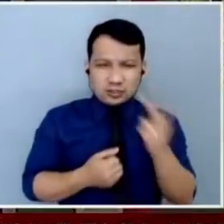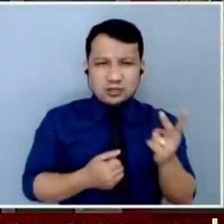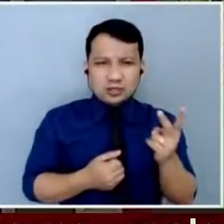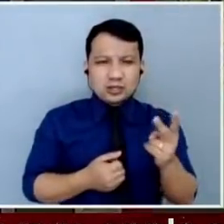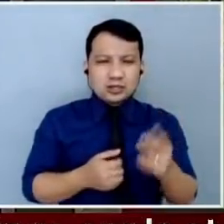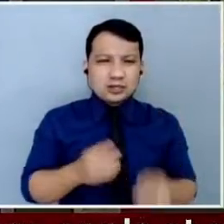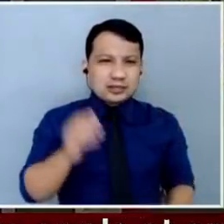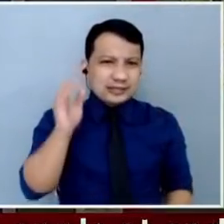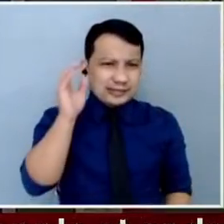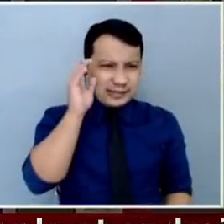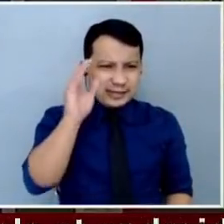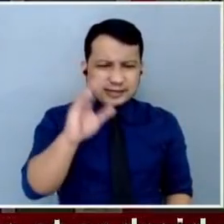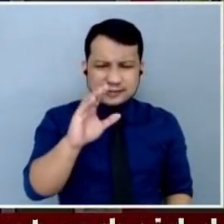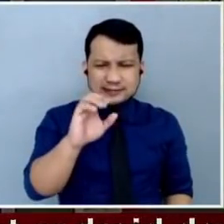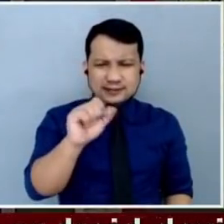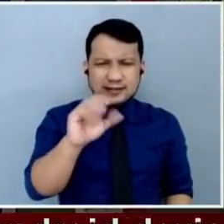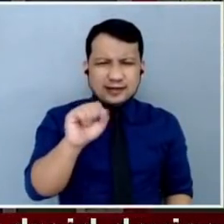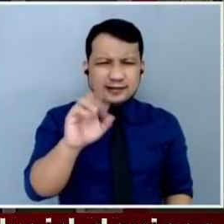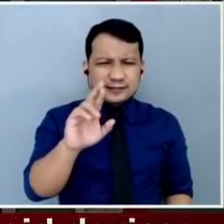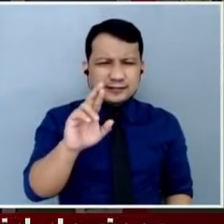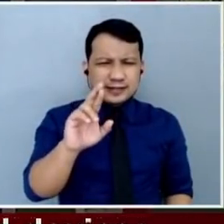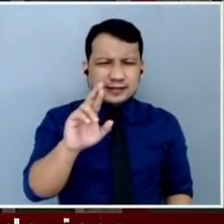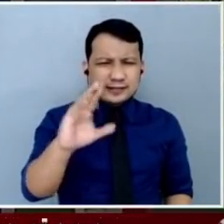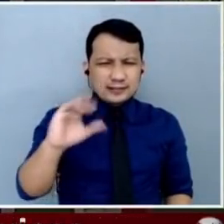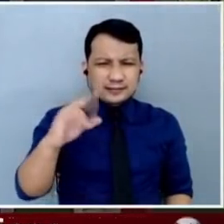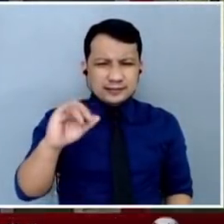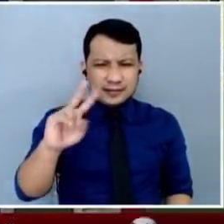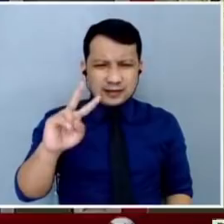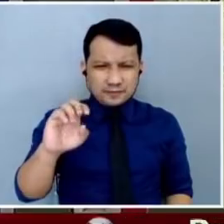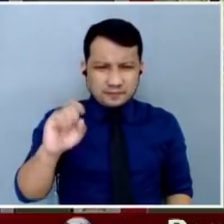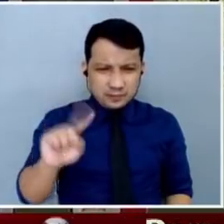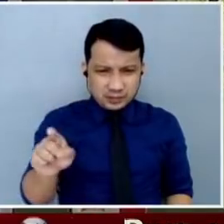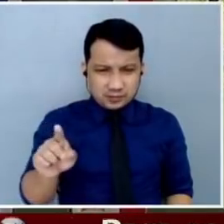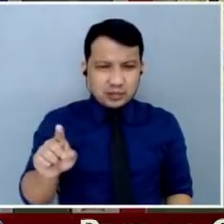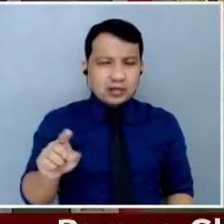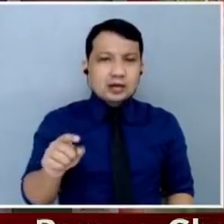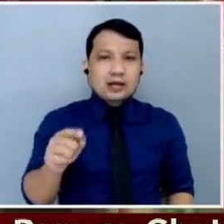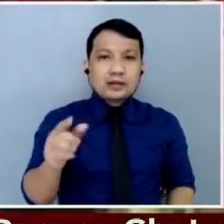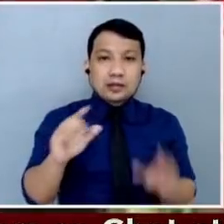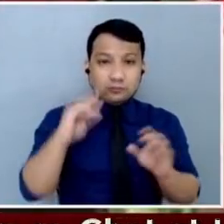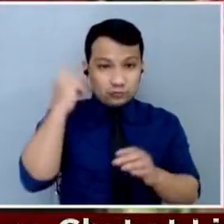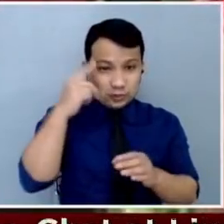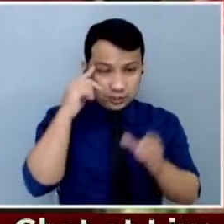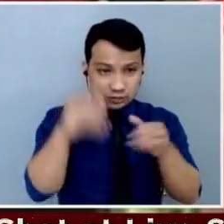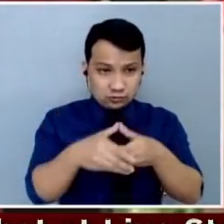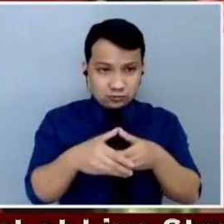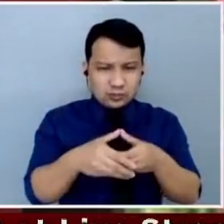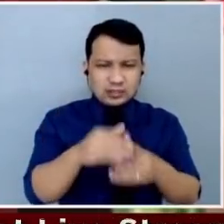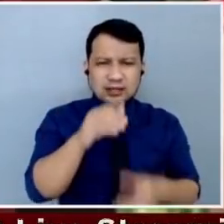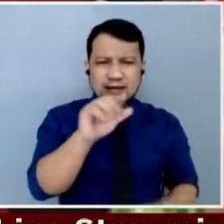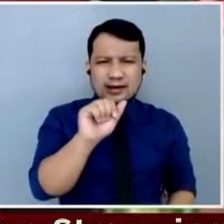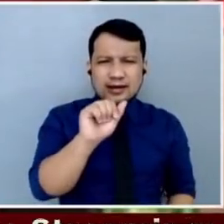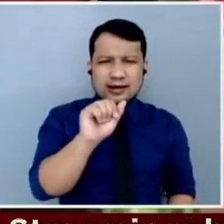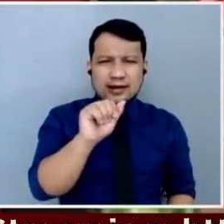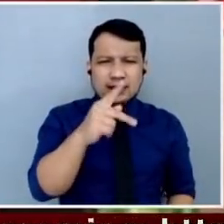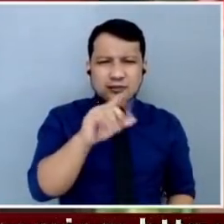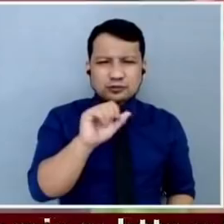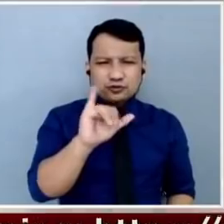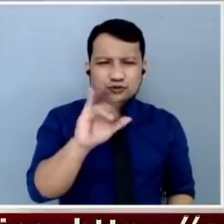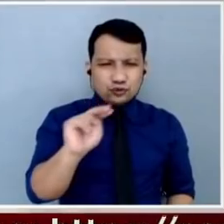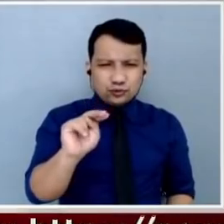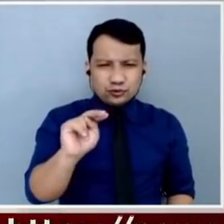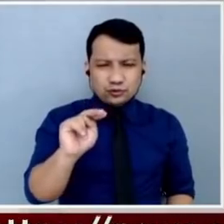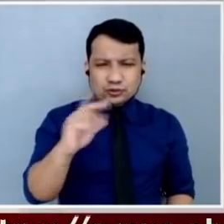Cesar Chavez na kasama ni Mayor Isko sa pagtitipon ng Aksyon Demokratiko. At kanina nag-post na lang ang dating